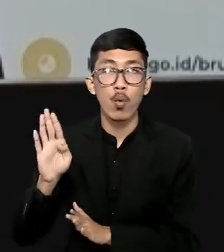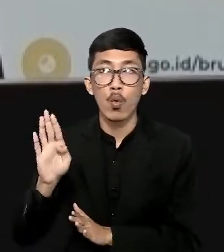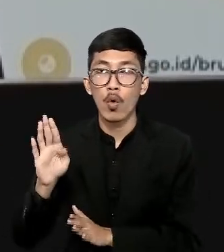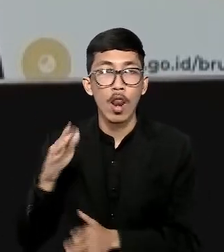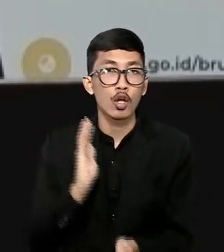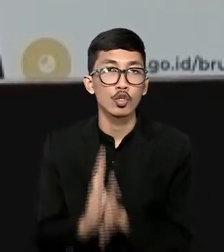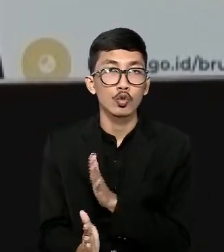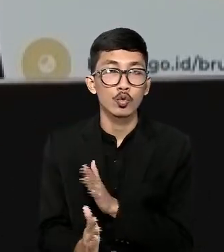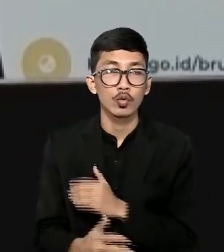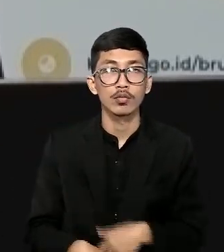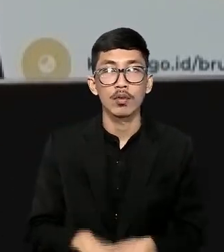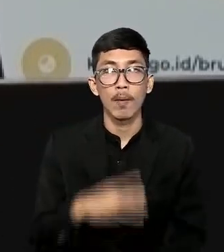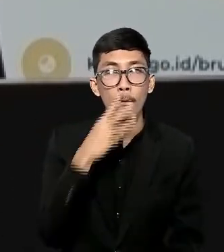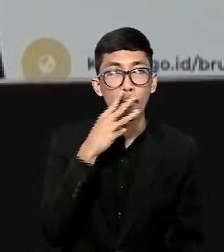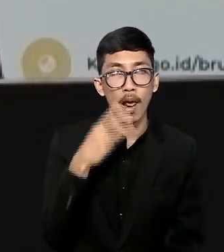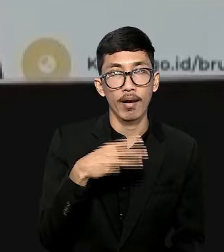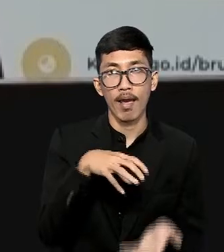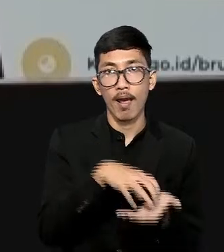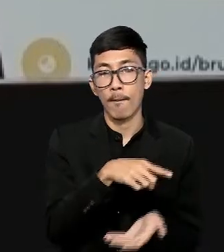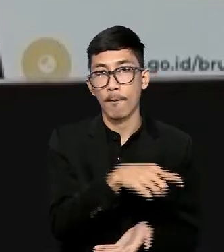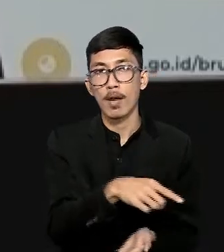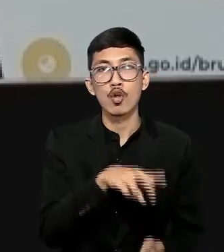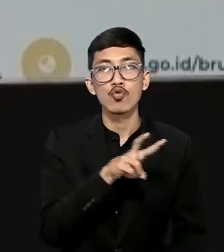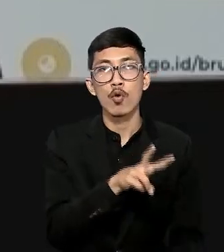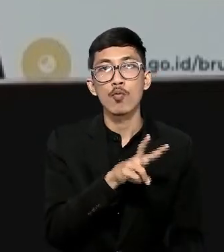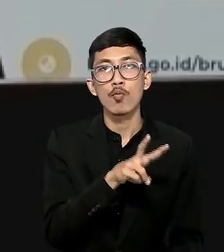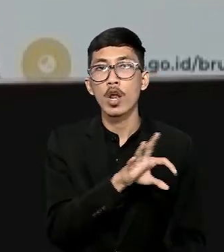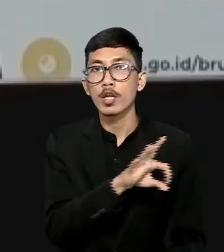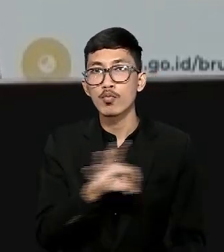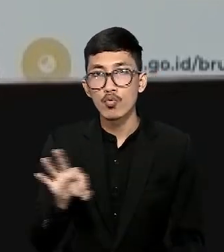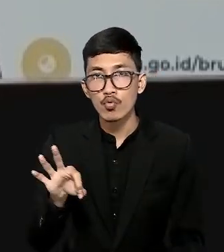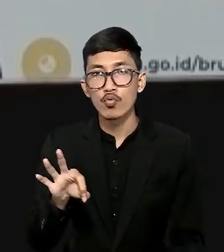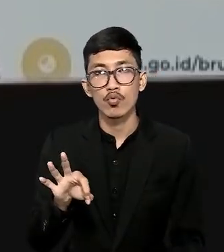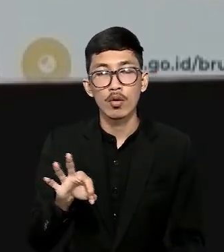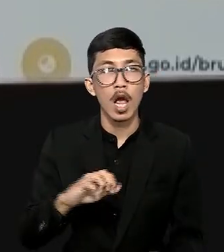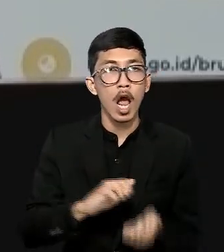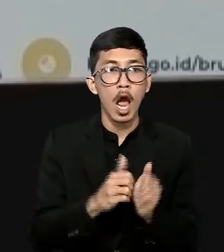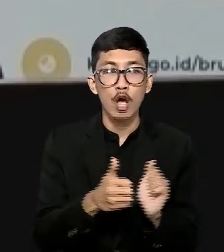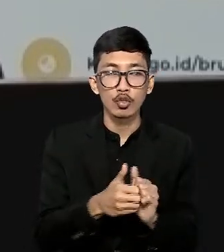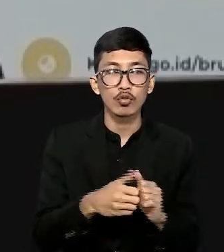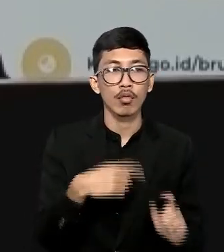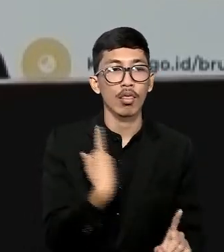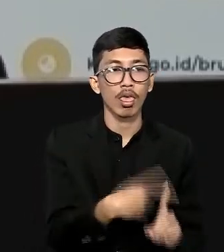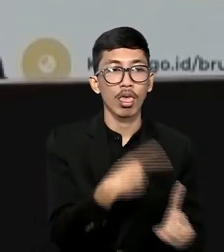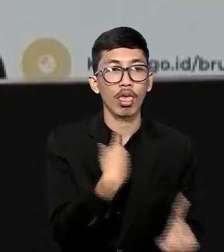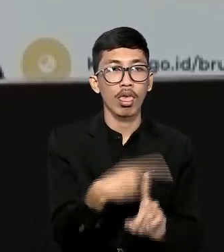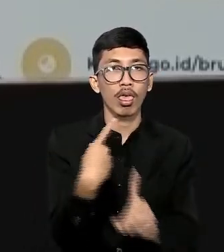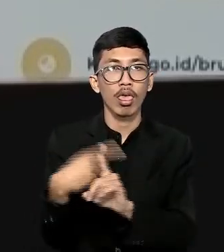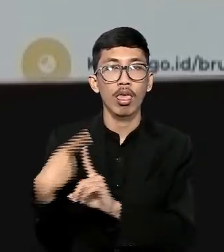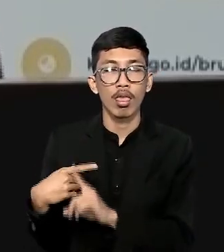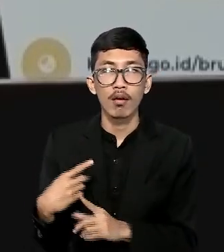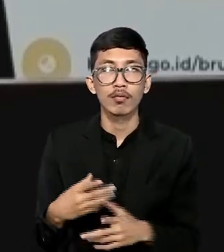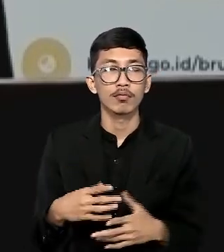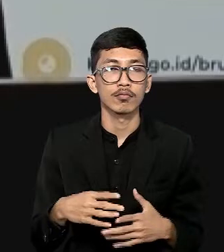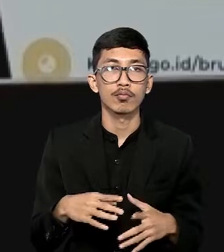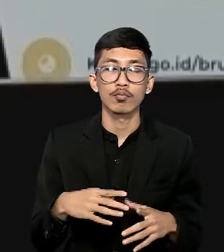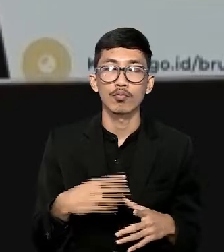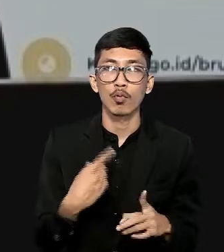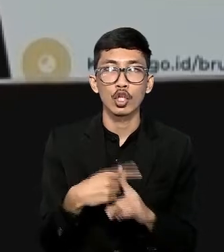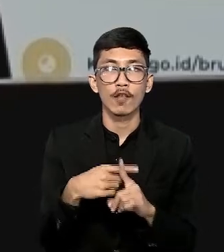Belanda 20 2199 ratus rata-rata di ceko itu kasus perharinya positif